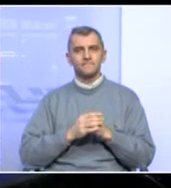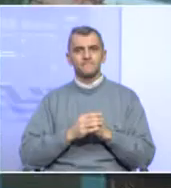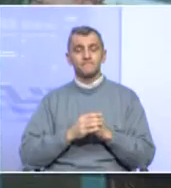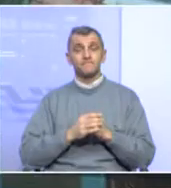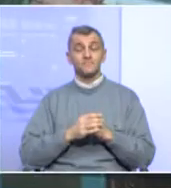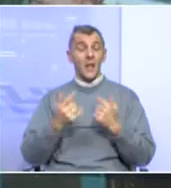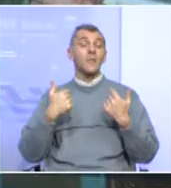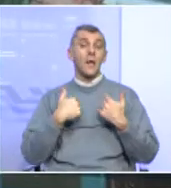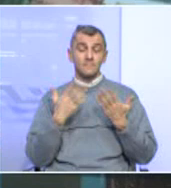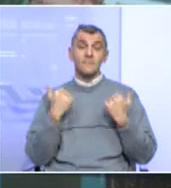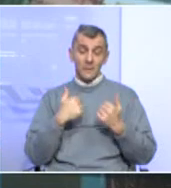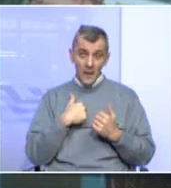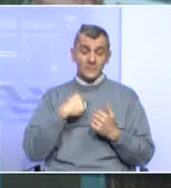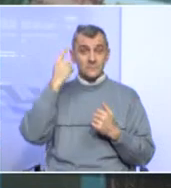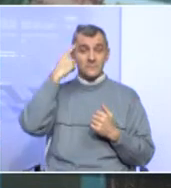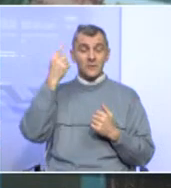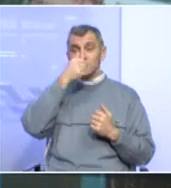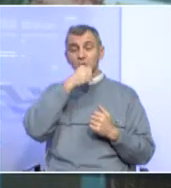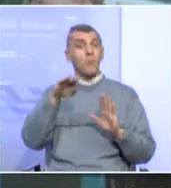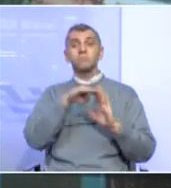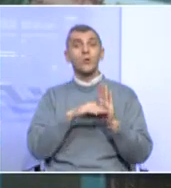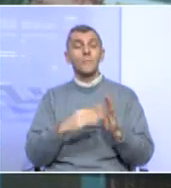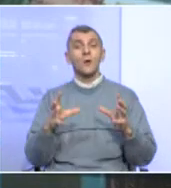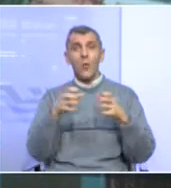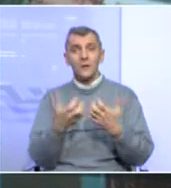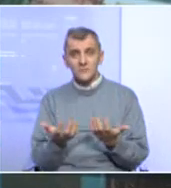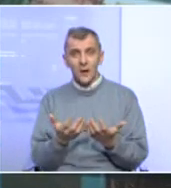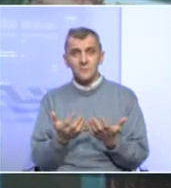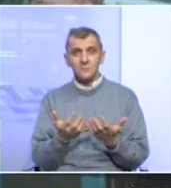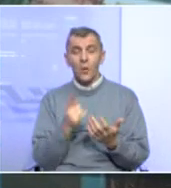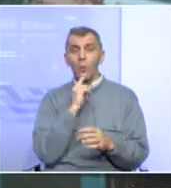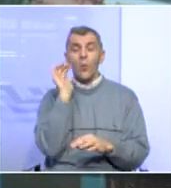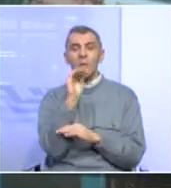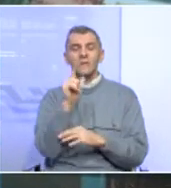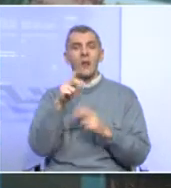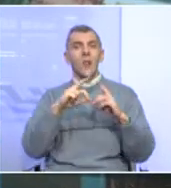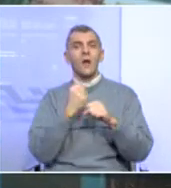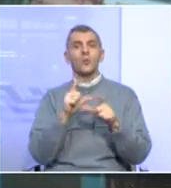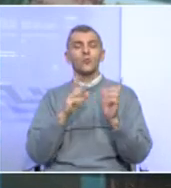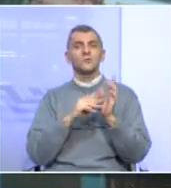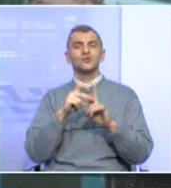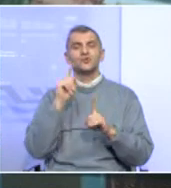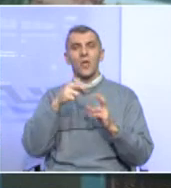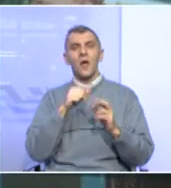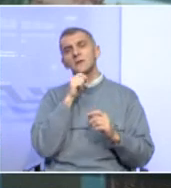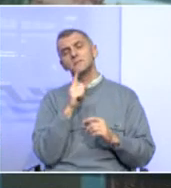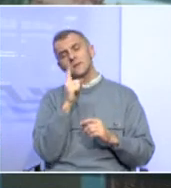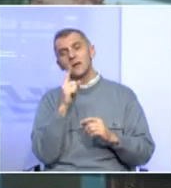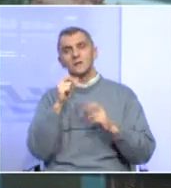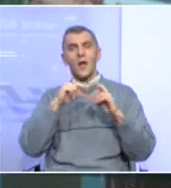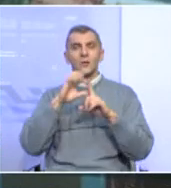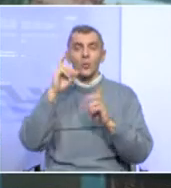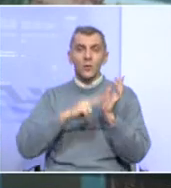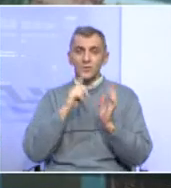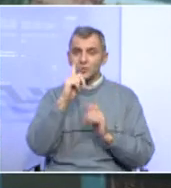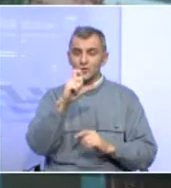Da mi je samo znati šta znači programska koalicija koju najavljuje Lagumdžija i Radončić. Ako je to